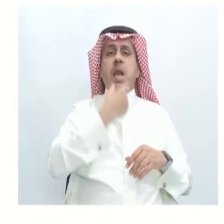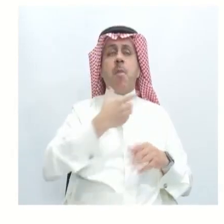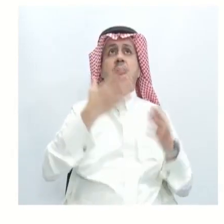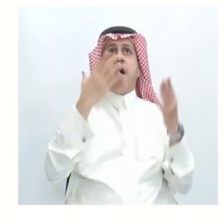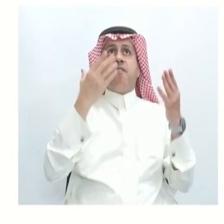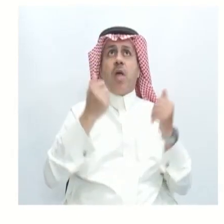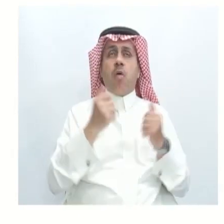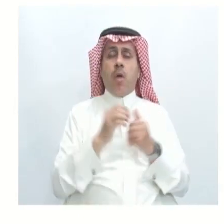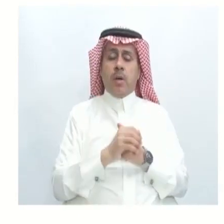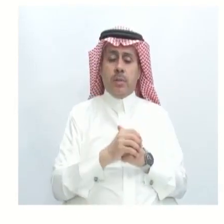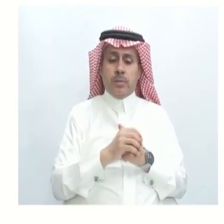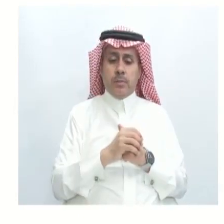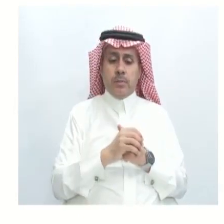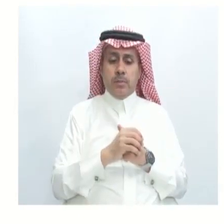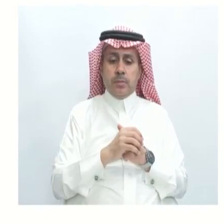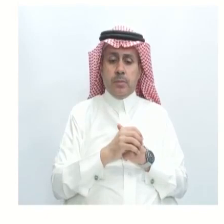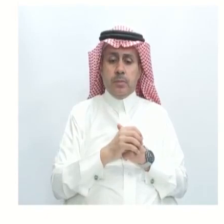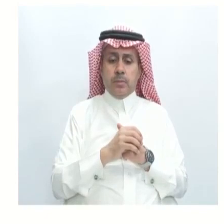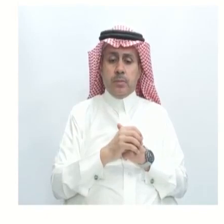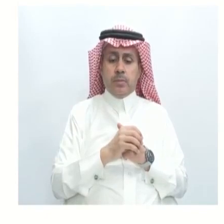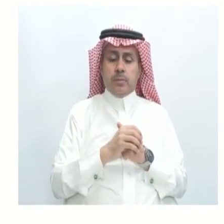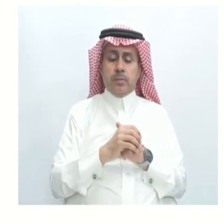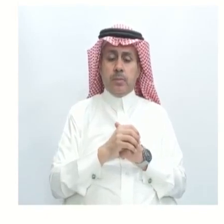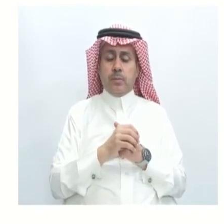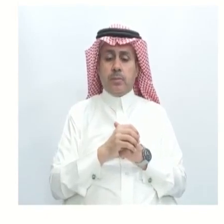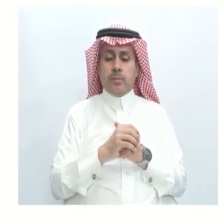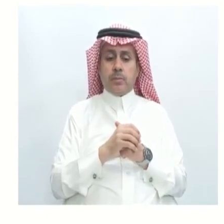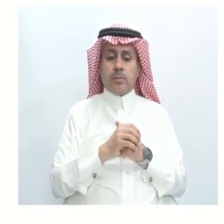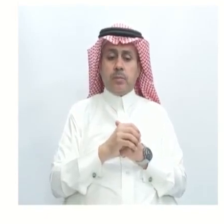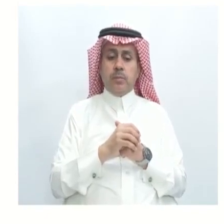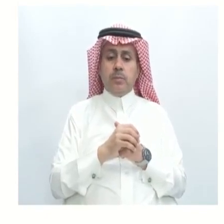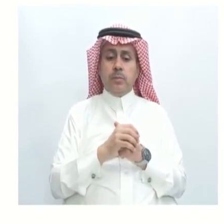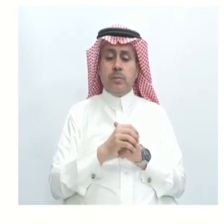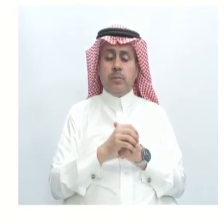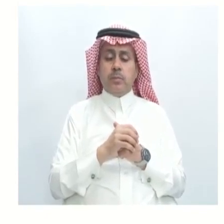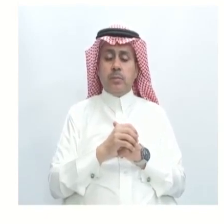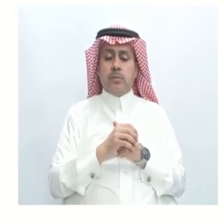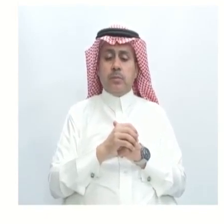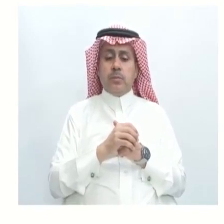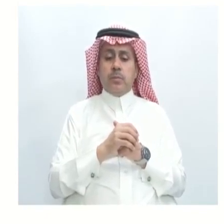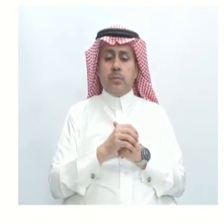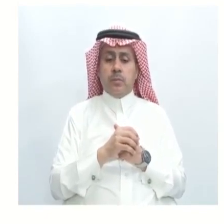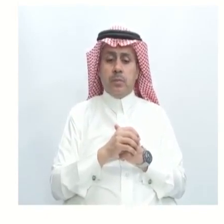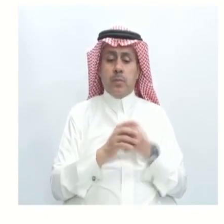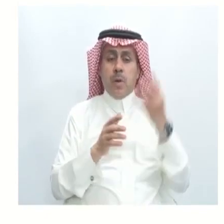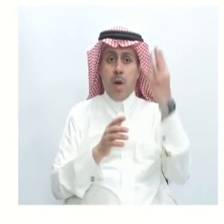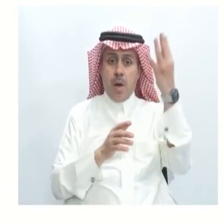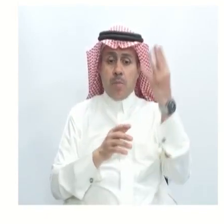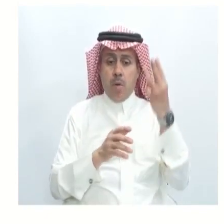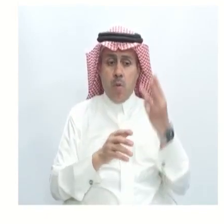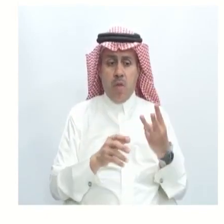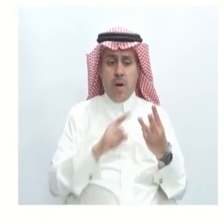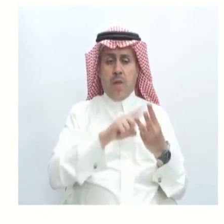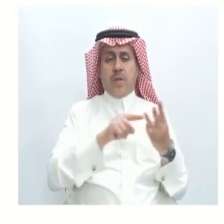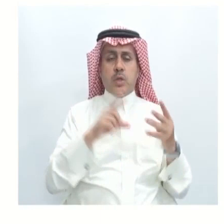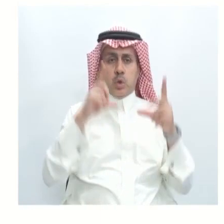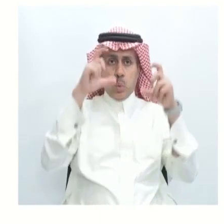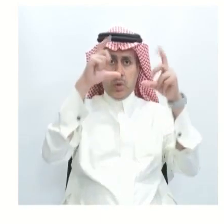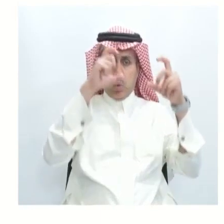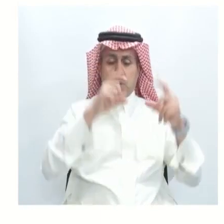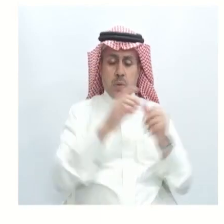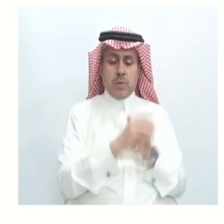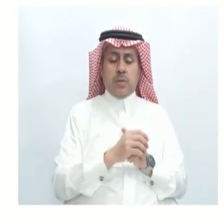وهو الملك سعود بن عبد العزيز وال سعود رحمه الله والملك فيصل السعودي رحمه الله والملك خالد بن عبد العزيز ال سعود رحمه الله